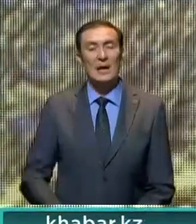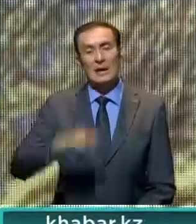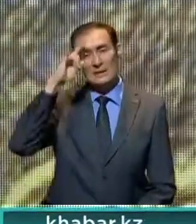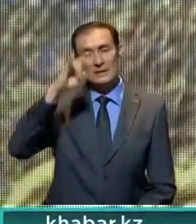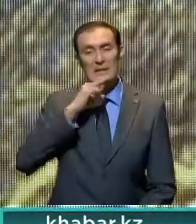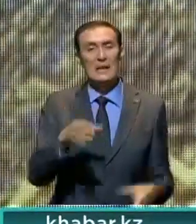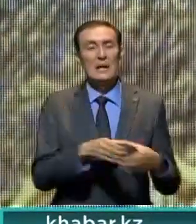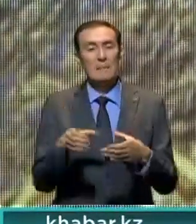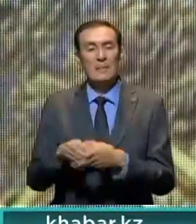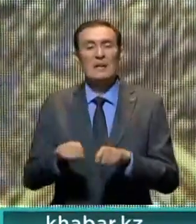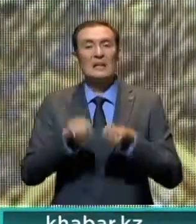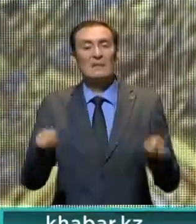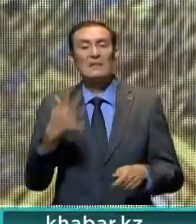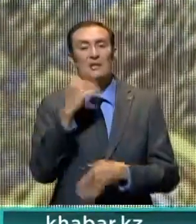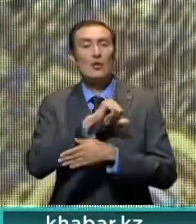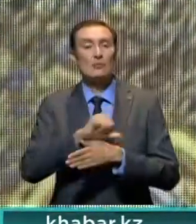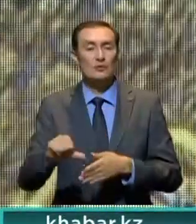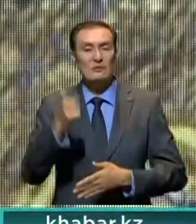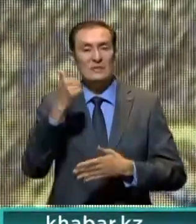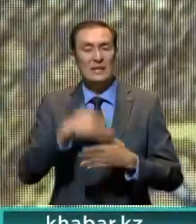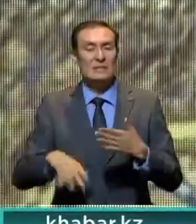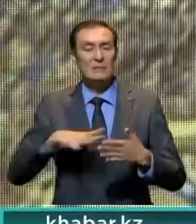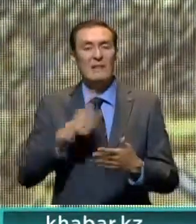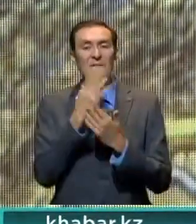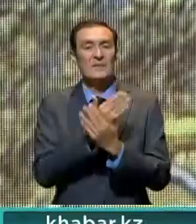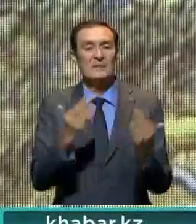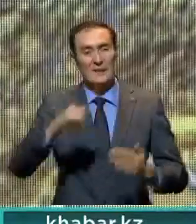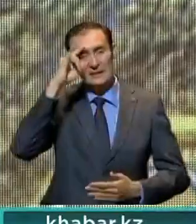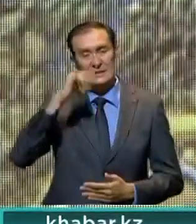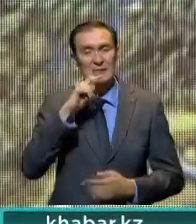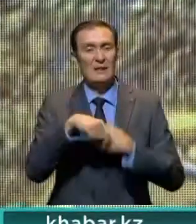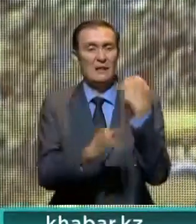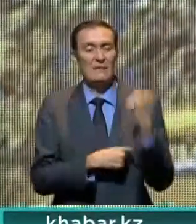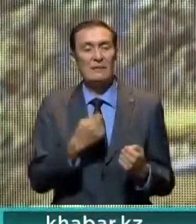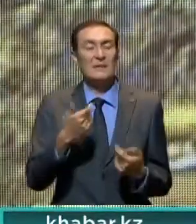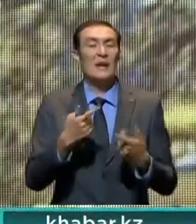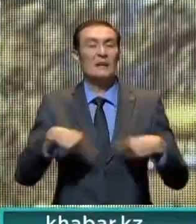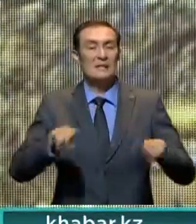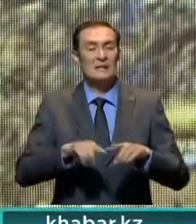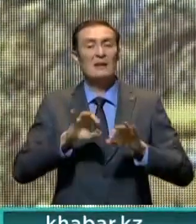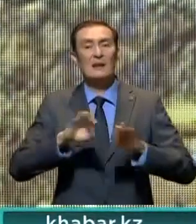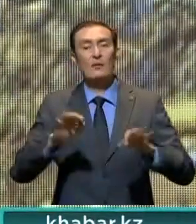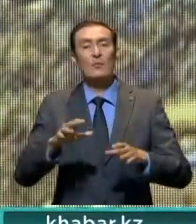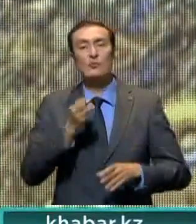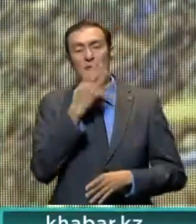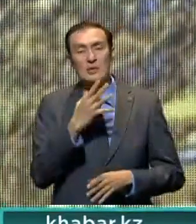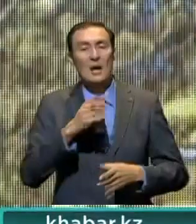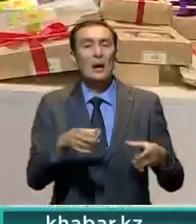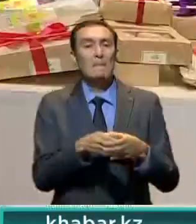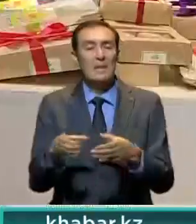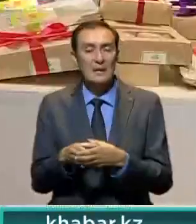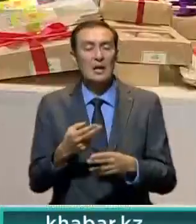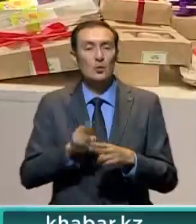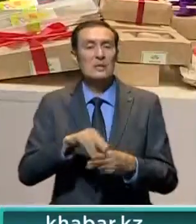Казахстанские предприятия открываются за рубежом. Сегодня в столице прошла выставка отечественной продукции, где организаторы рассказали об успешных компаниях,